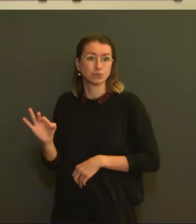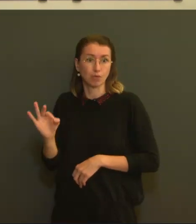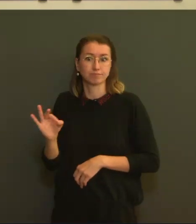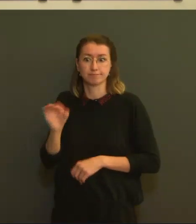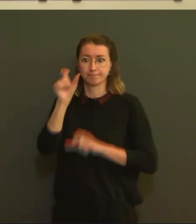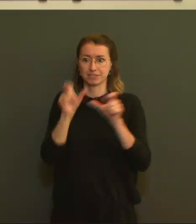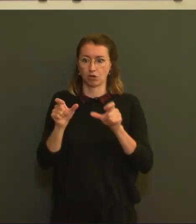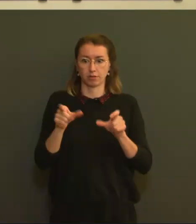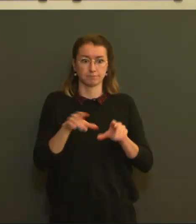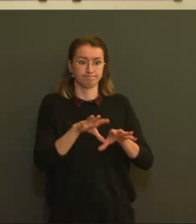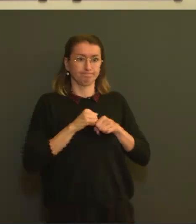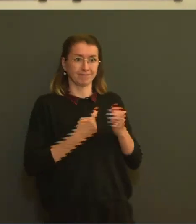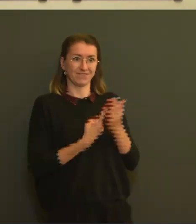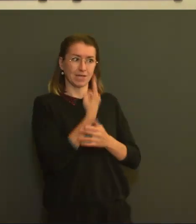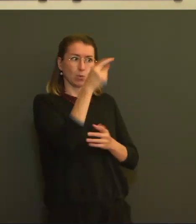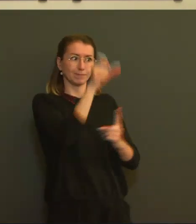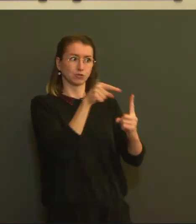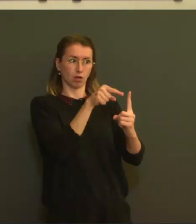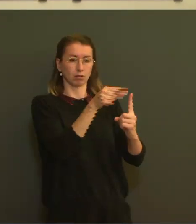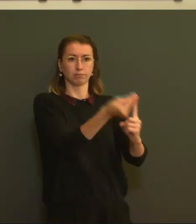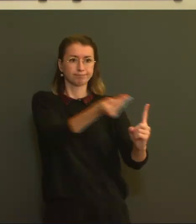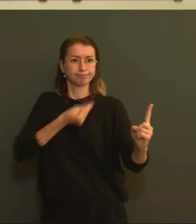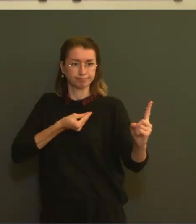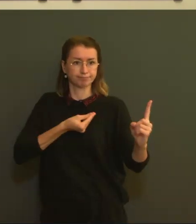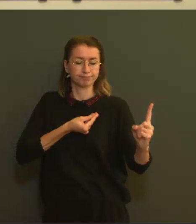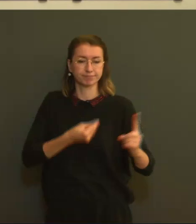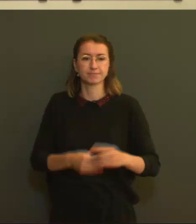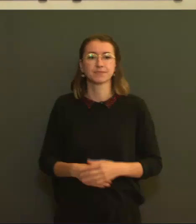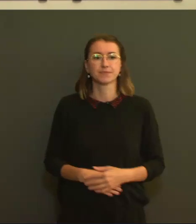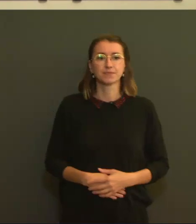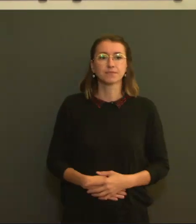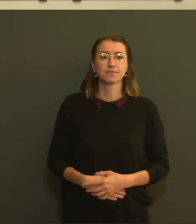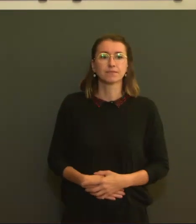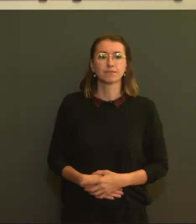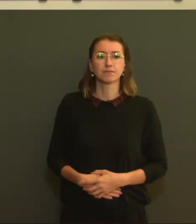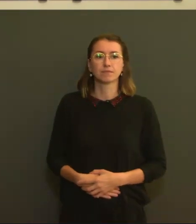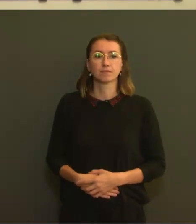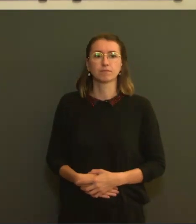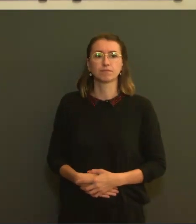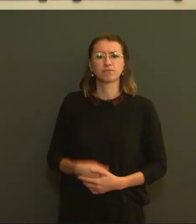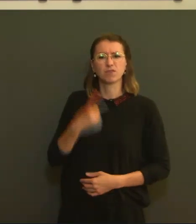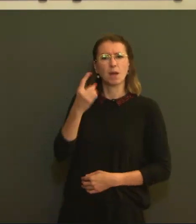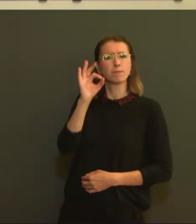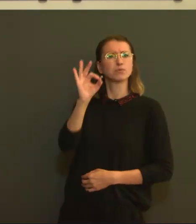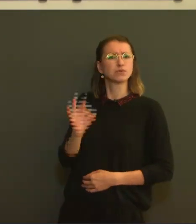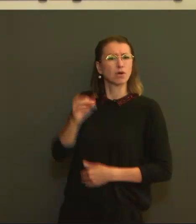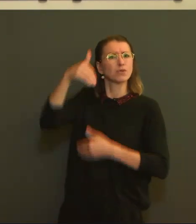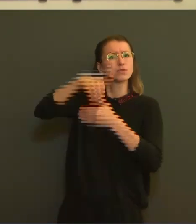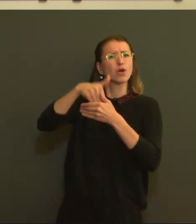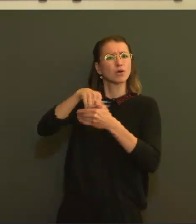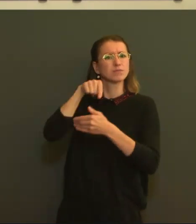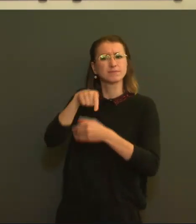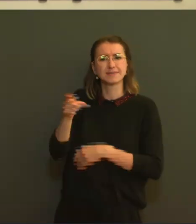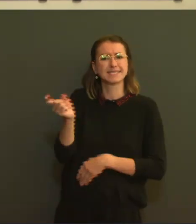cas secondaires est représenté par 11 membres du personnel, ce qui correspond à 4,7% des membres